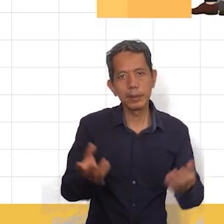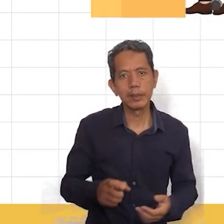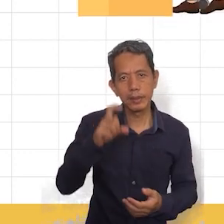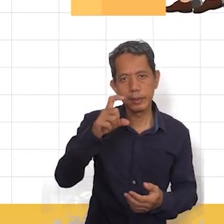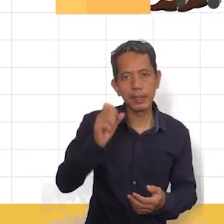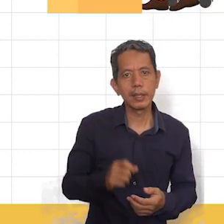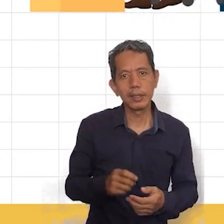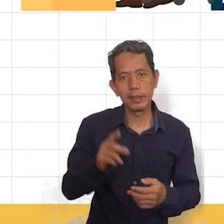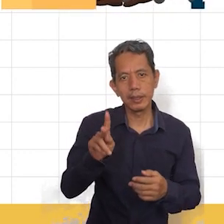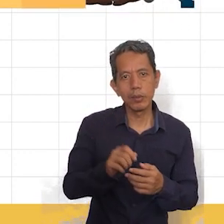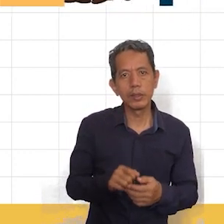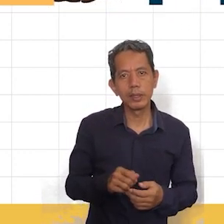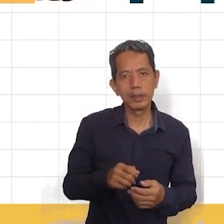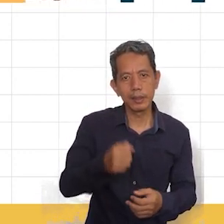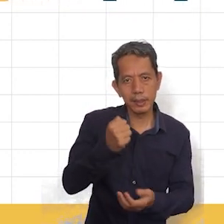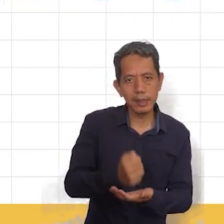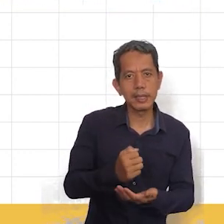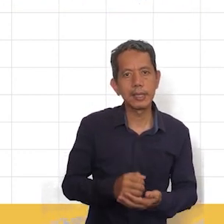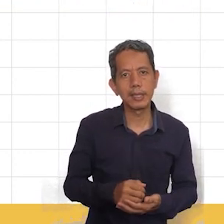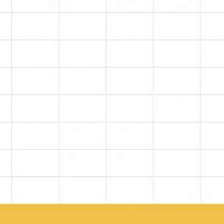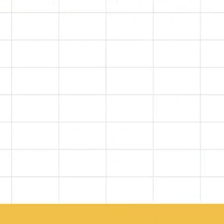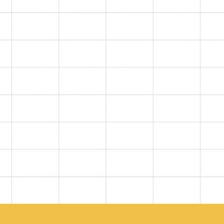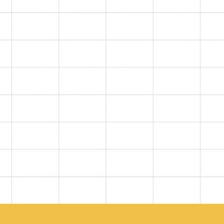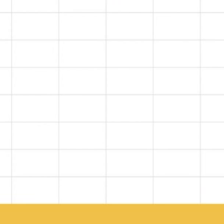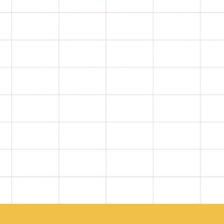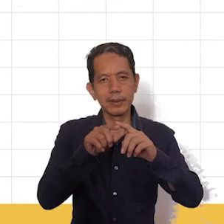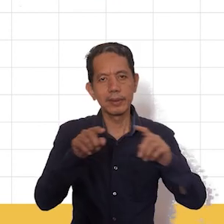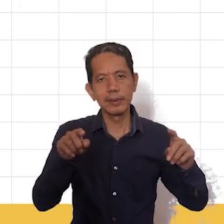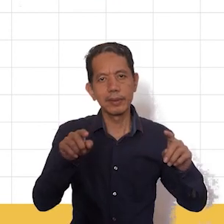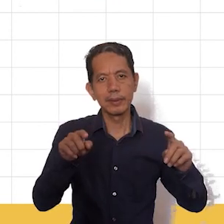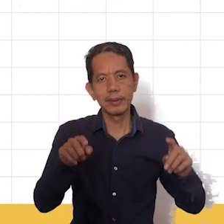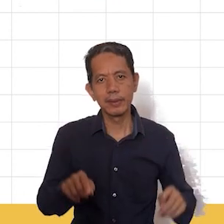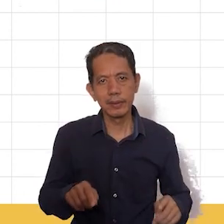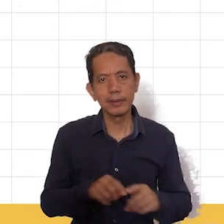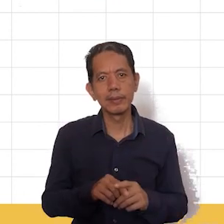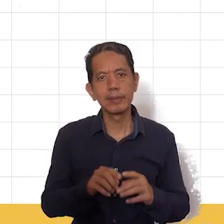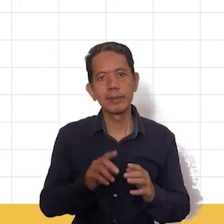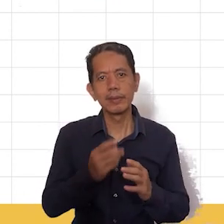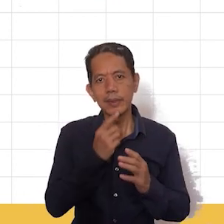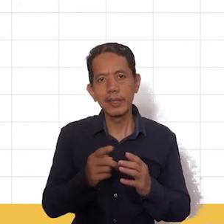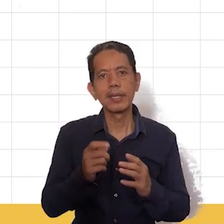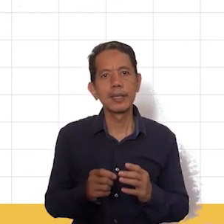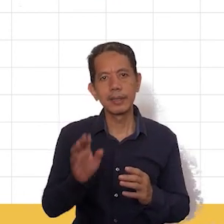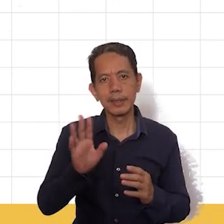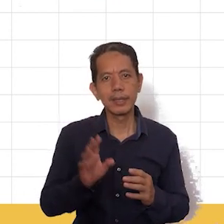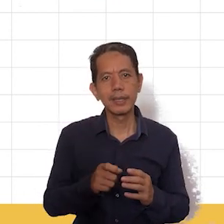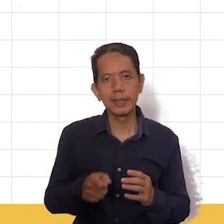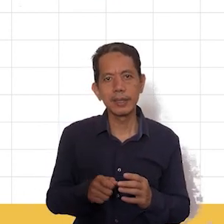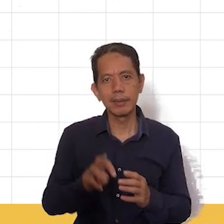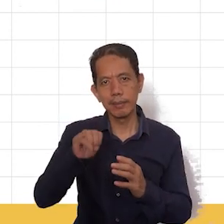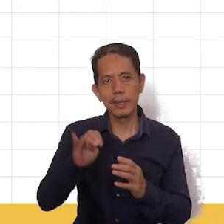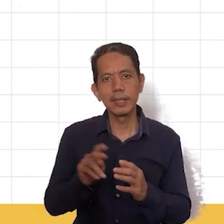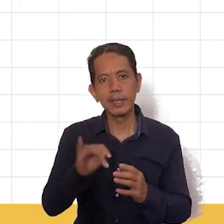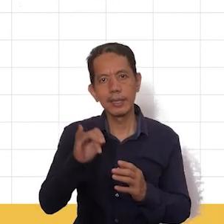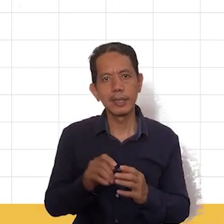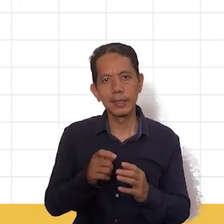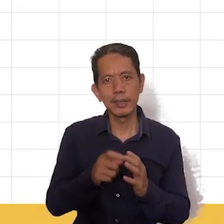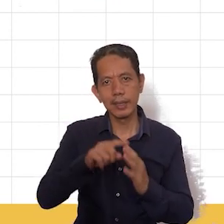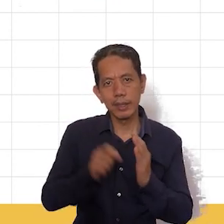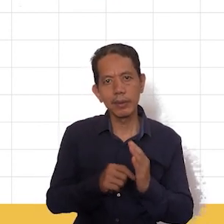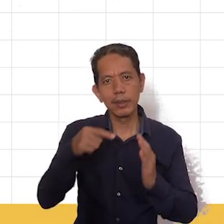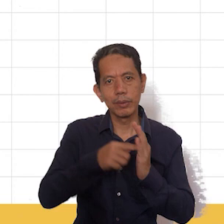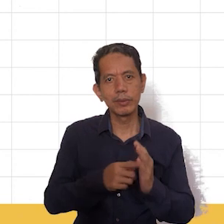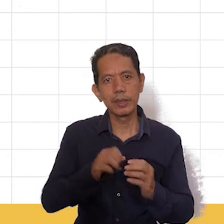catatan kepolisian yang telah dilegalisir. Surat pernyataan tidak sedang memiliki tanggungan